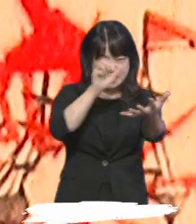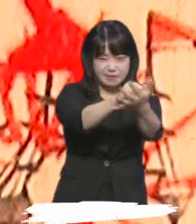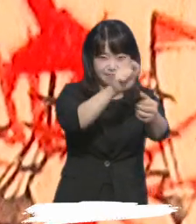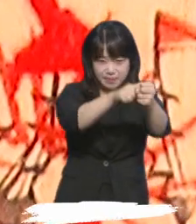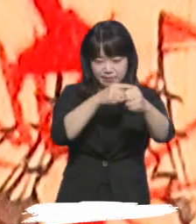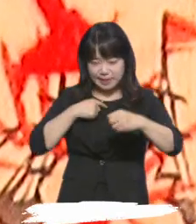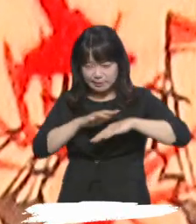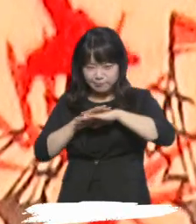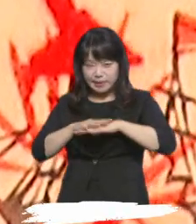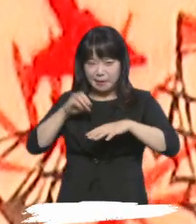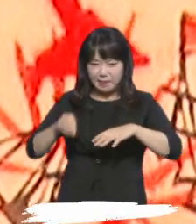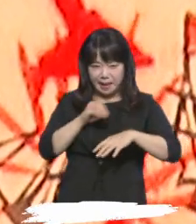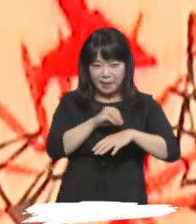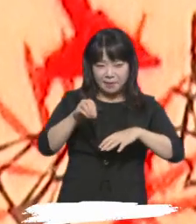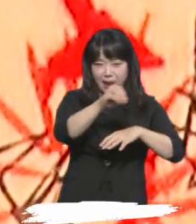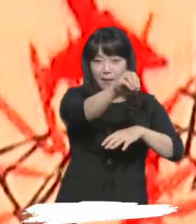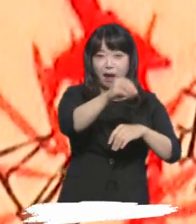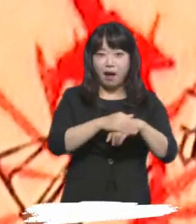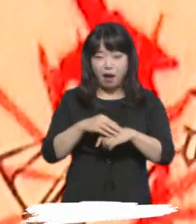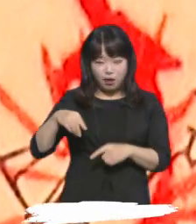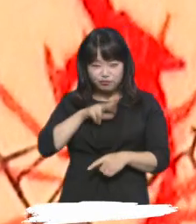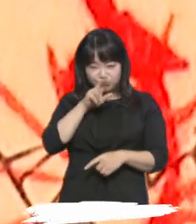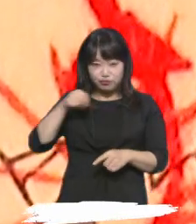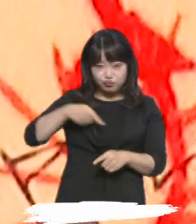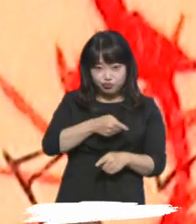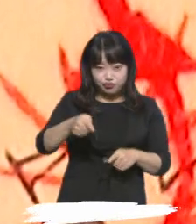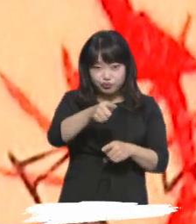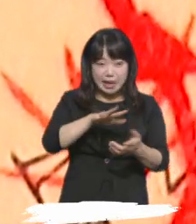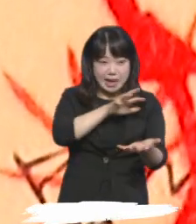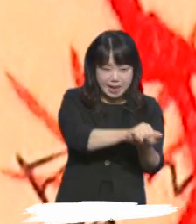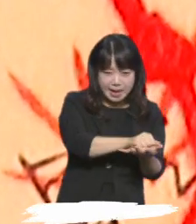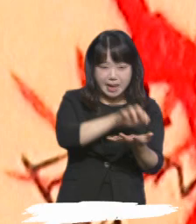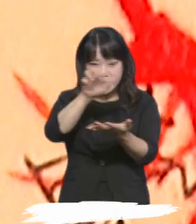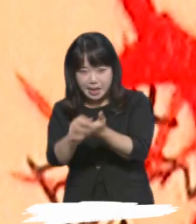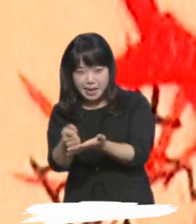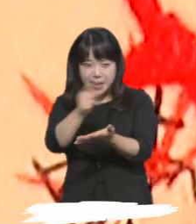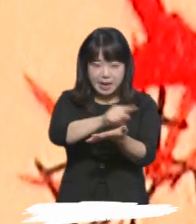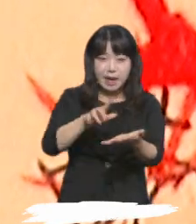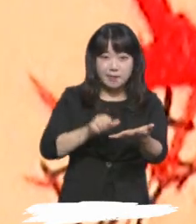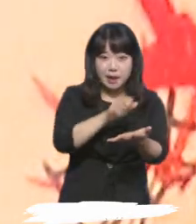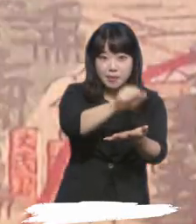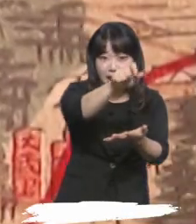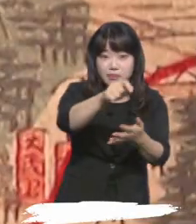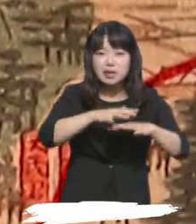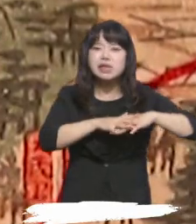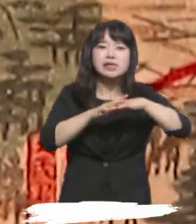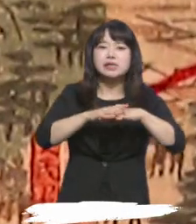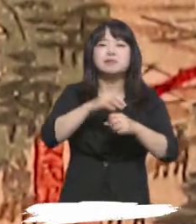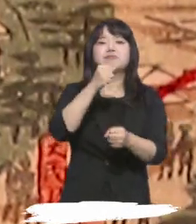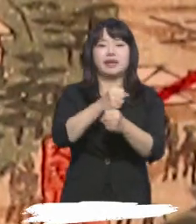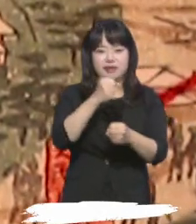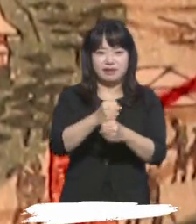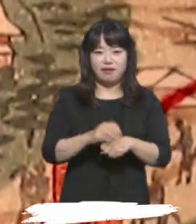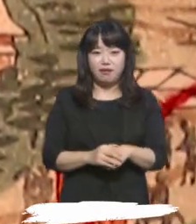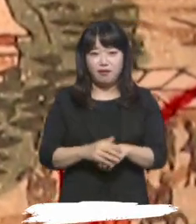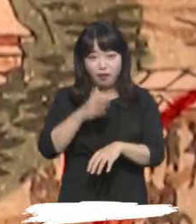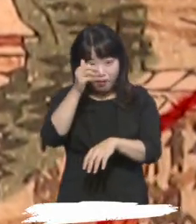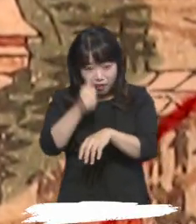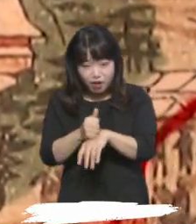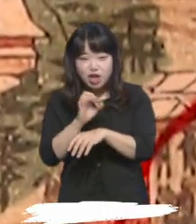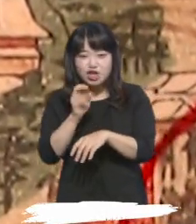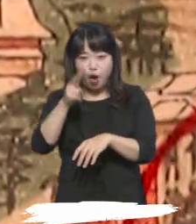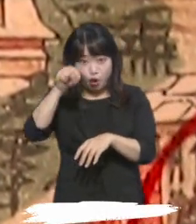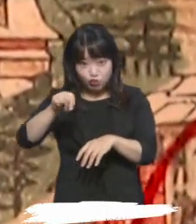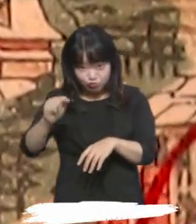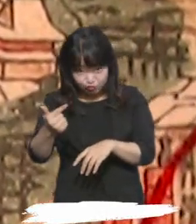있고 주요하게 어디를 지금 장악해야 되는지 위해위라든가 웨이하이웨이라든가 여순이라고